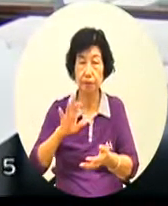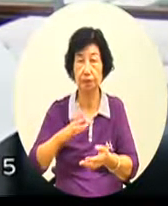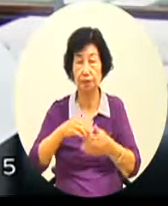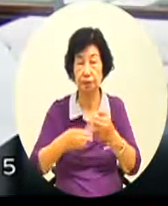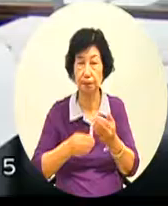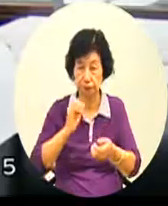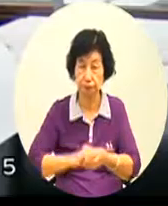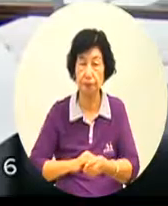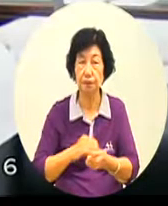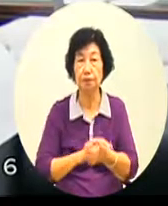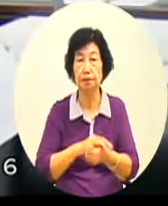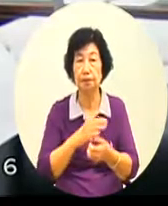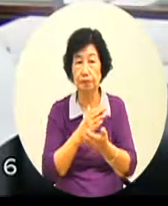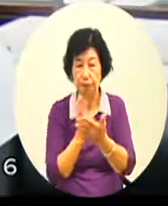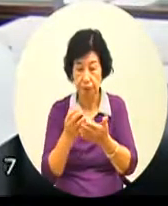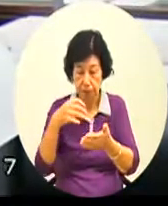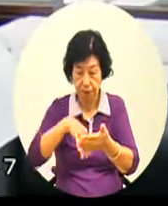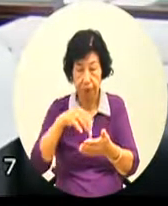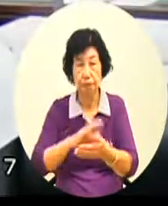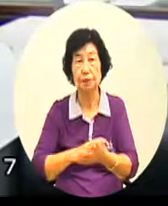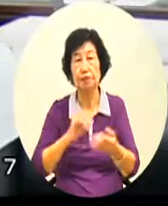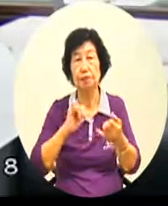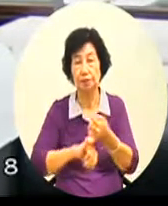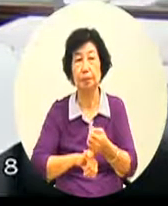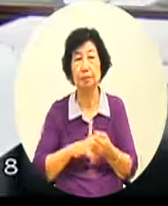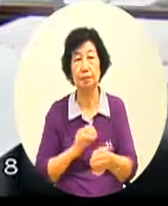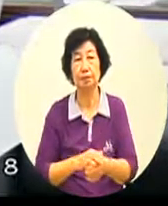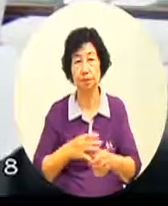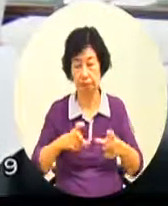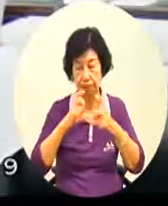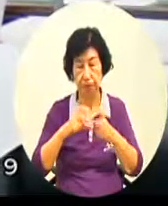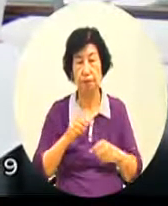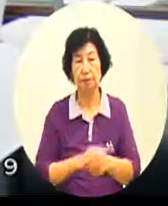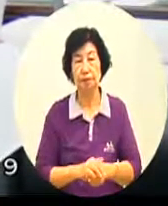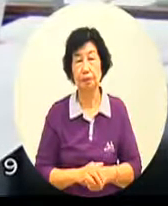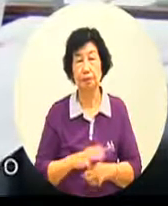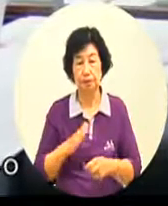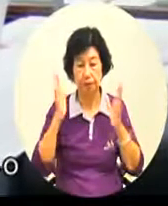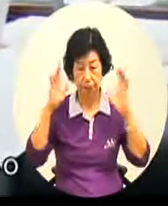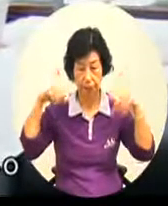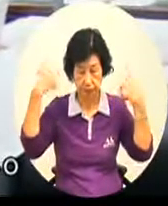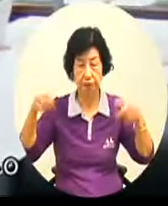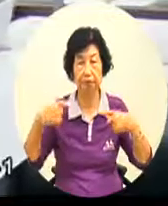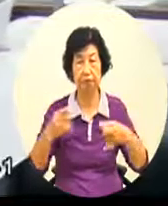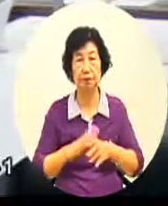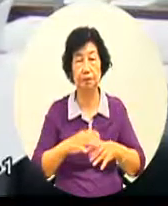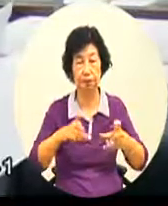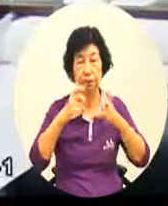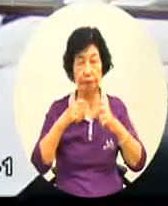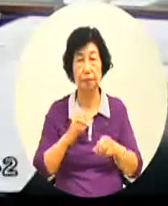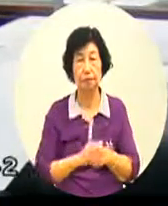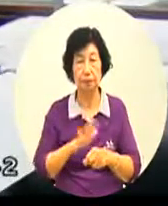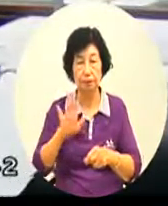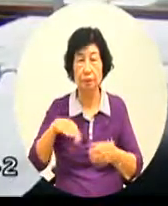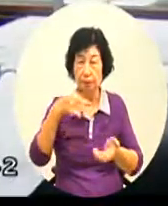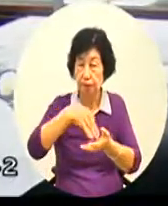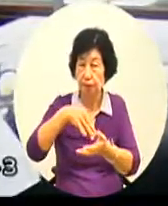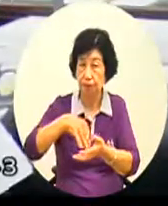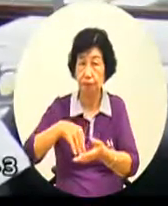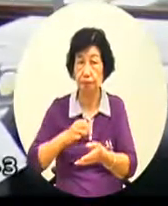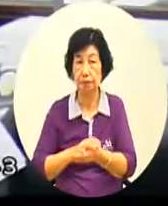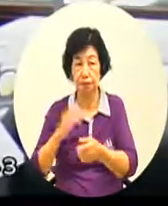面约定的啦。好，所以这个不用在这边这样回应，你就正常回应就好。而且有签订的啊，说不定都是在最